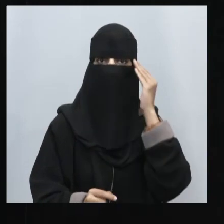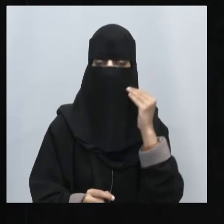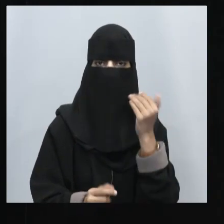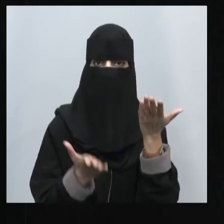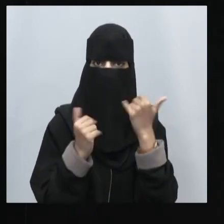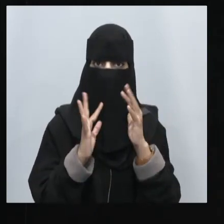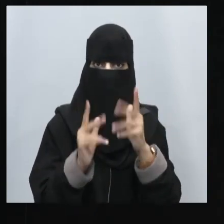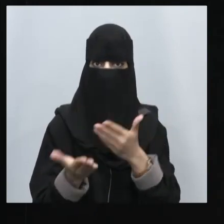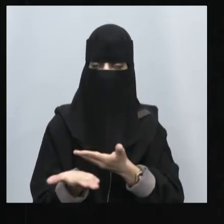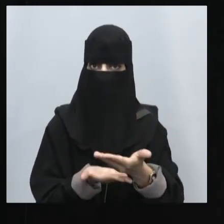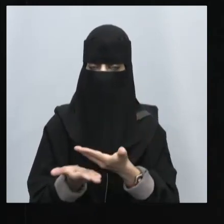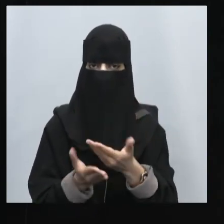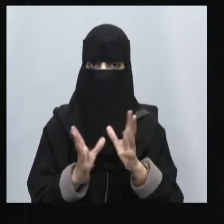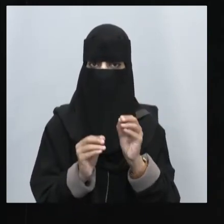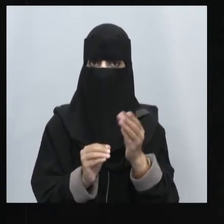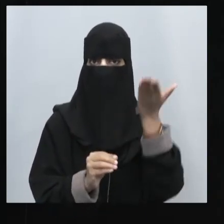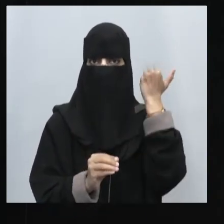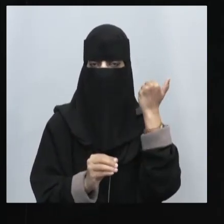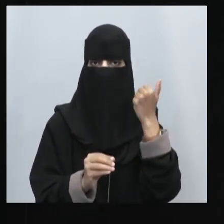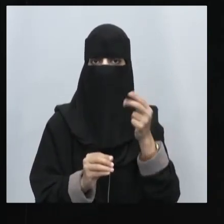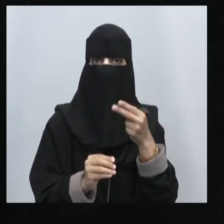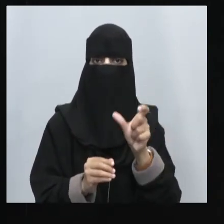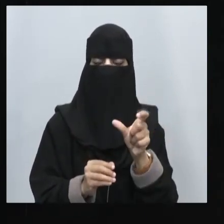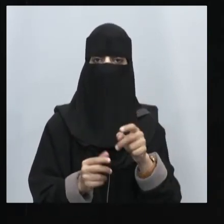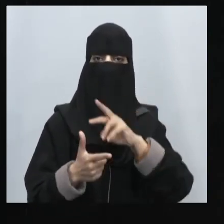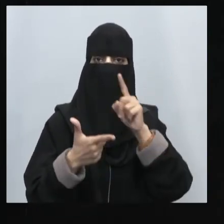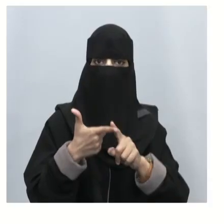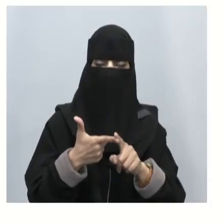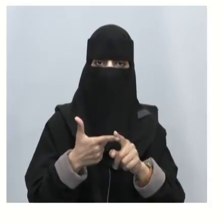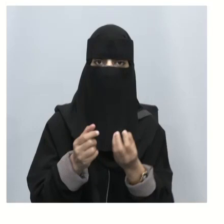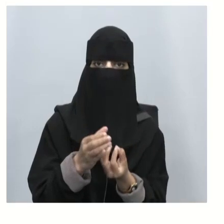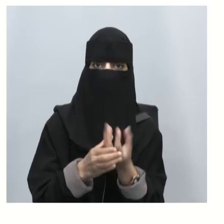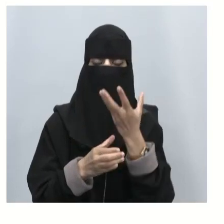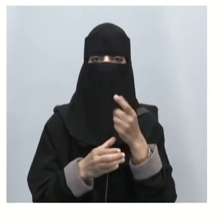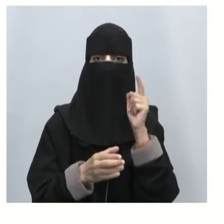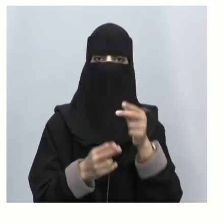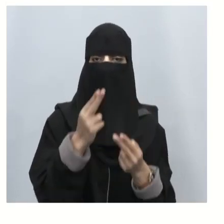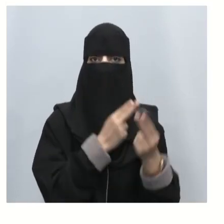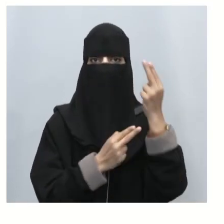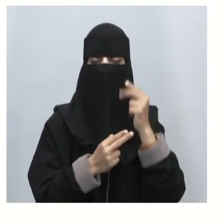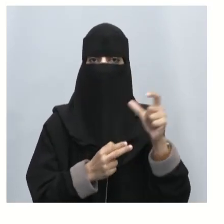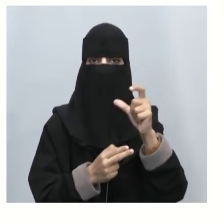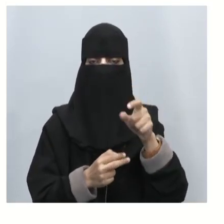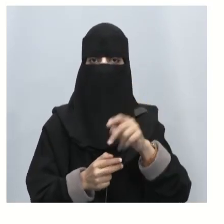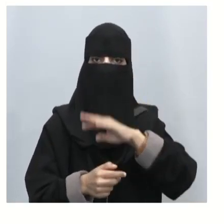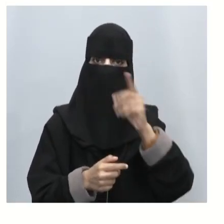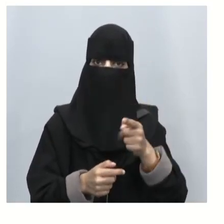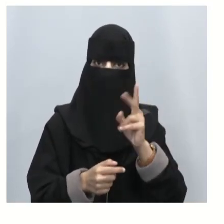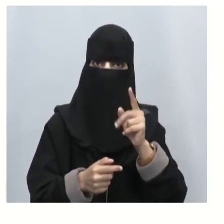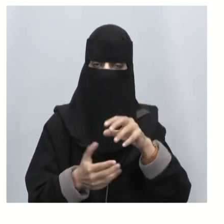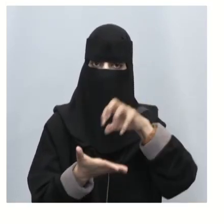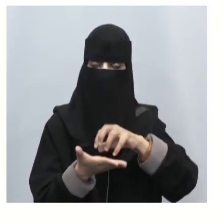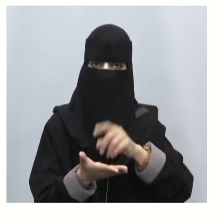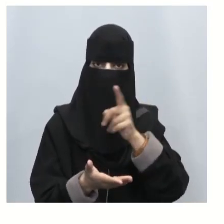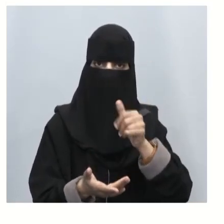كنا قد تحدثنا في الحصه الماضيه عن ثاني دوله ظهرت في التاريخ الاسلامي بعد الدوله الامويه